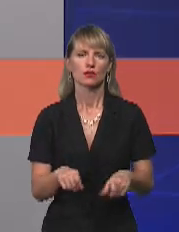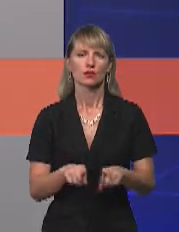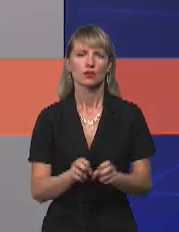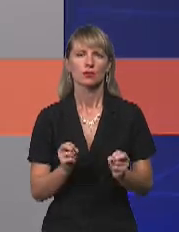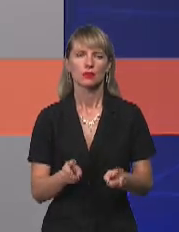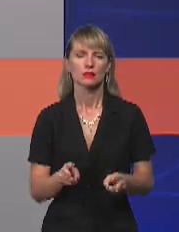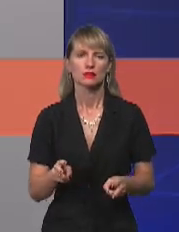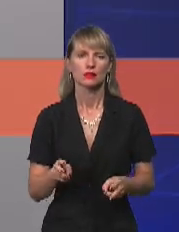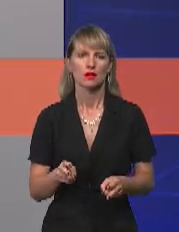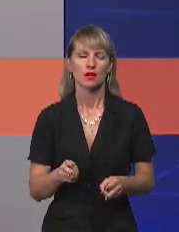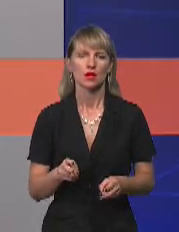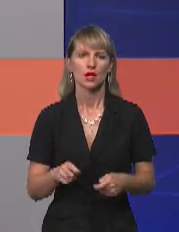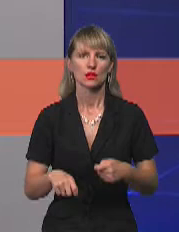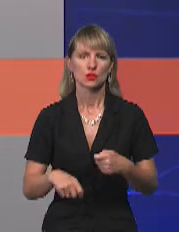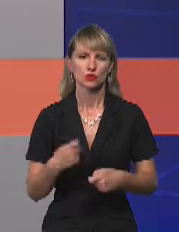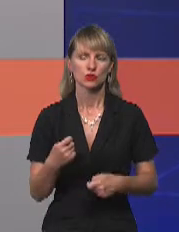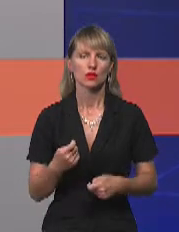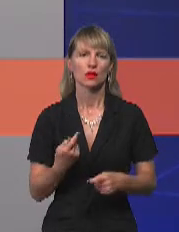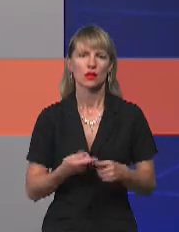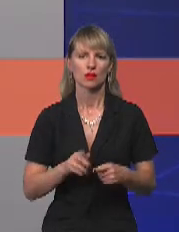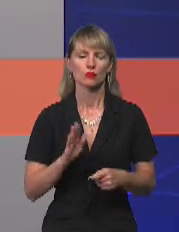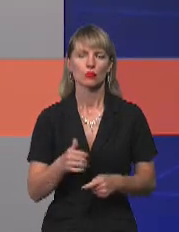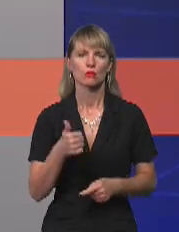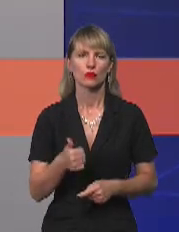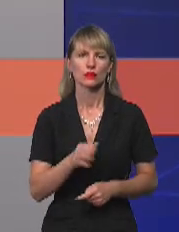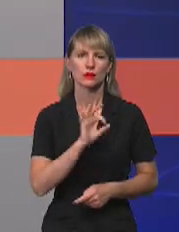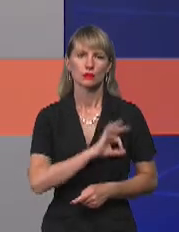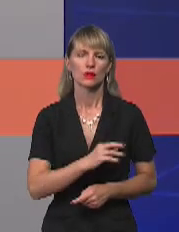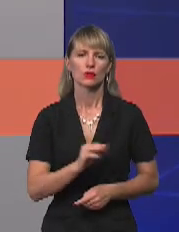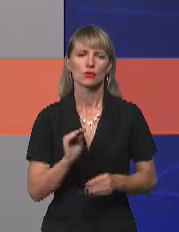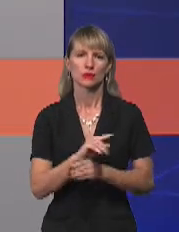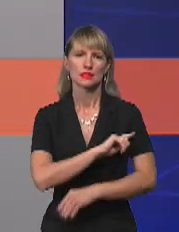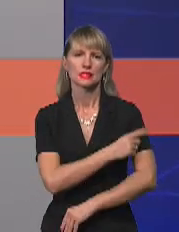кримінальних злочинів, то я вважаю це позитивним саме залучення додаткових сил для